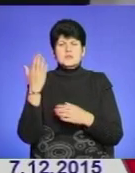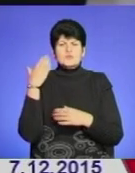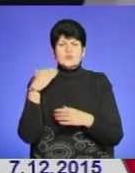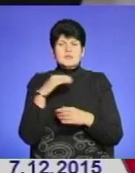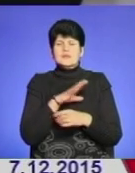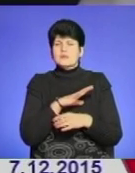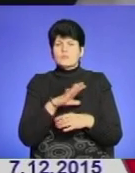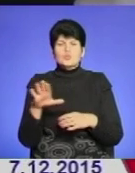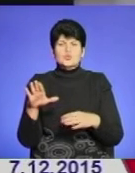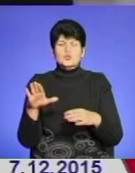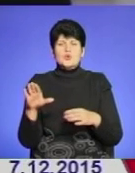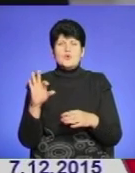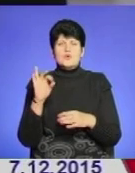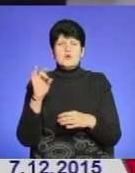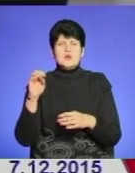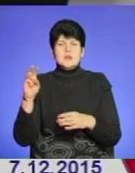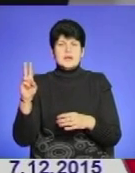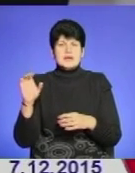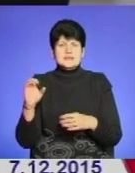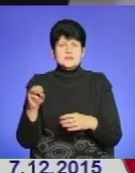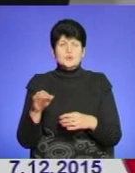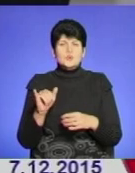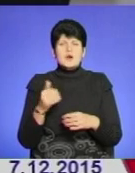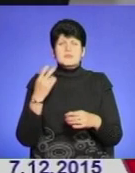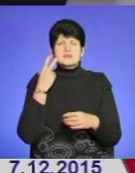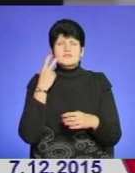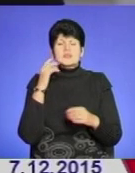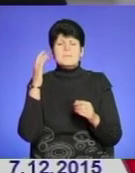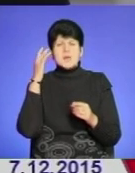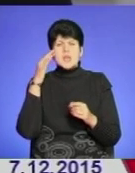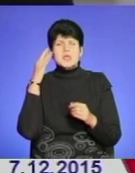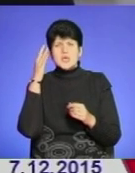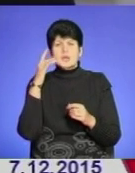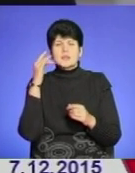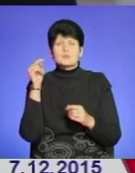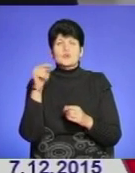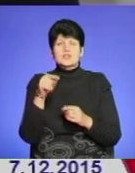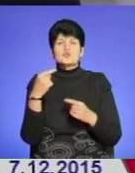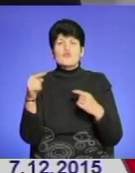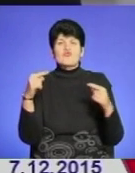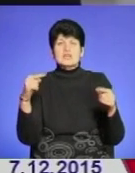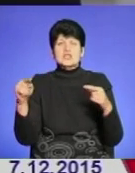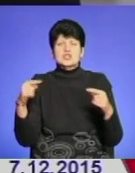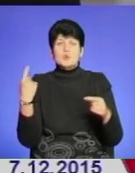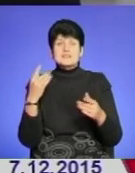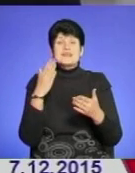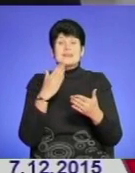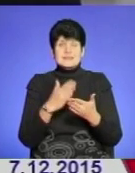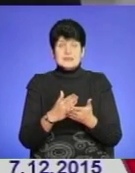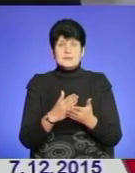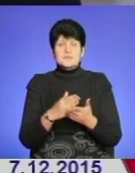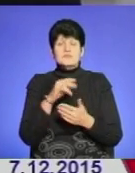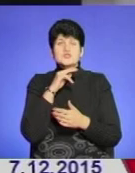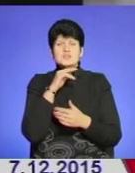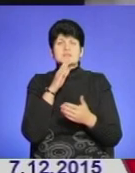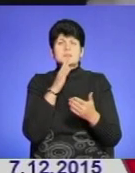симфонічного оркестру філармонії. А ми весь час мріяли про те, що от в інших областях є,